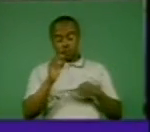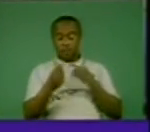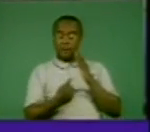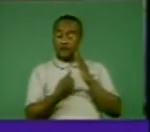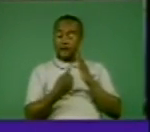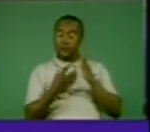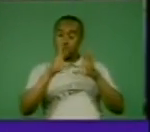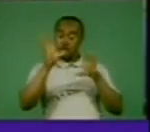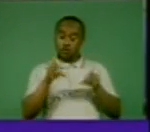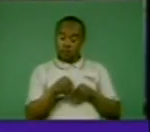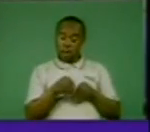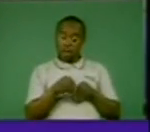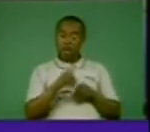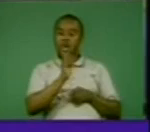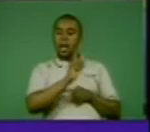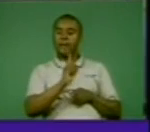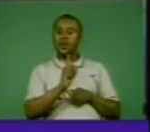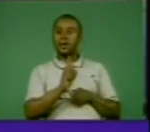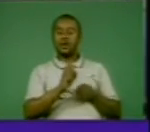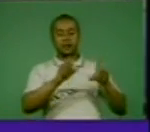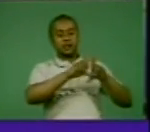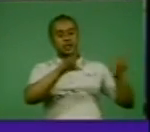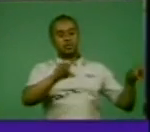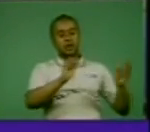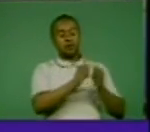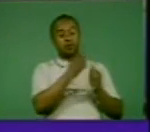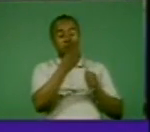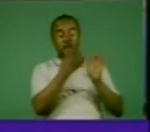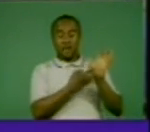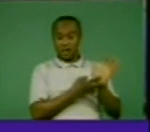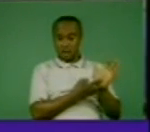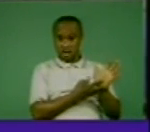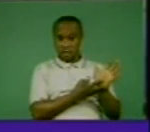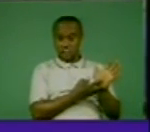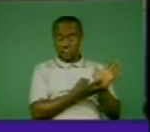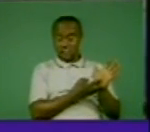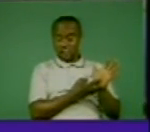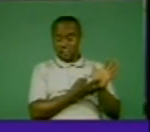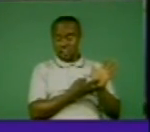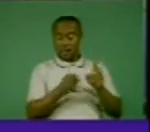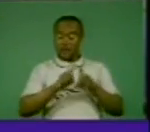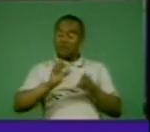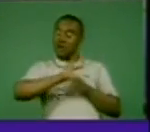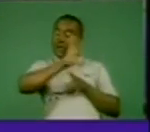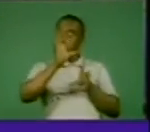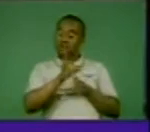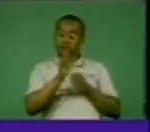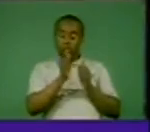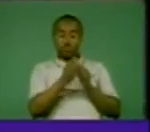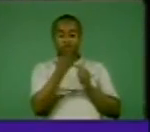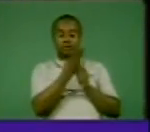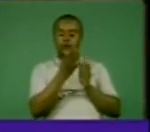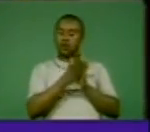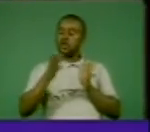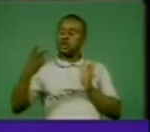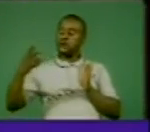za hapana zilikuwa ni ibara ya 11 kura 8, na ibara nyingine zote 12 mpaka 21 ilipata